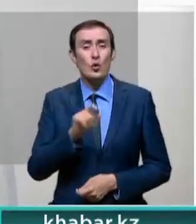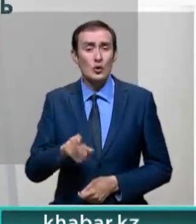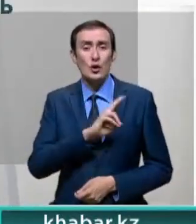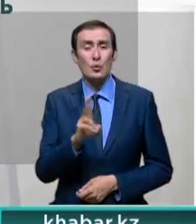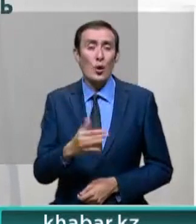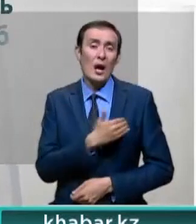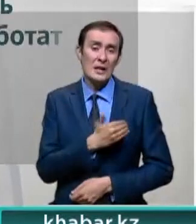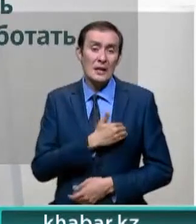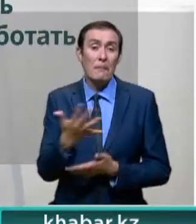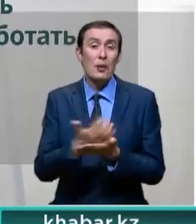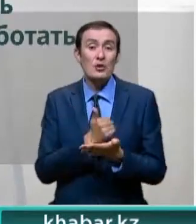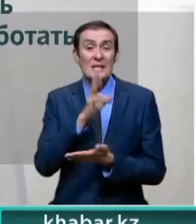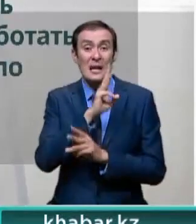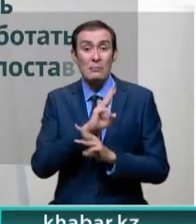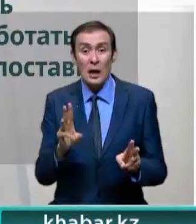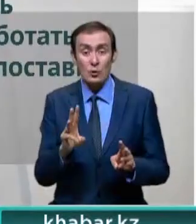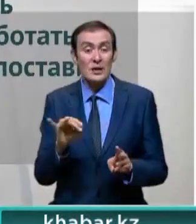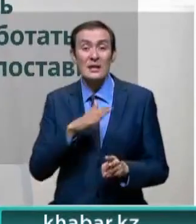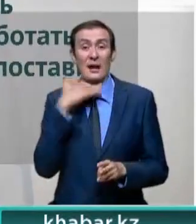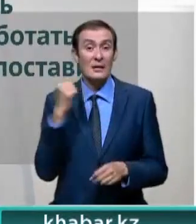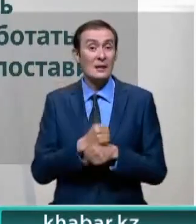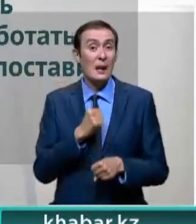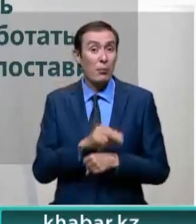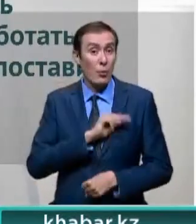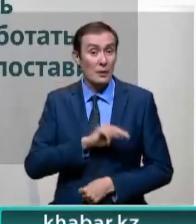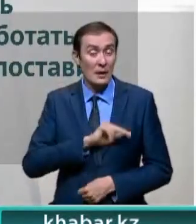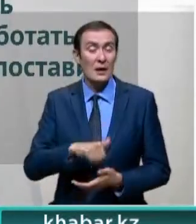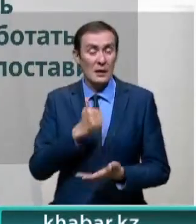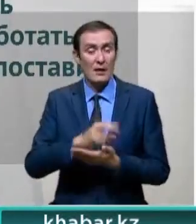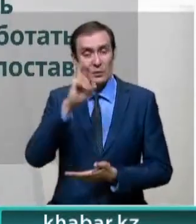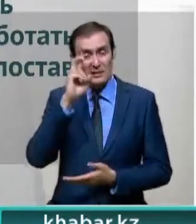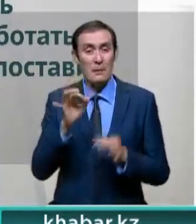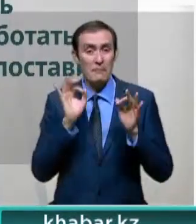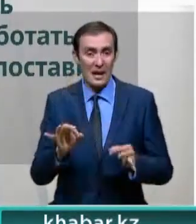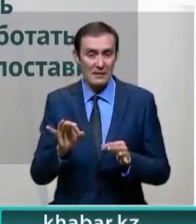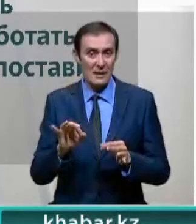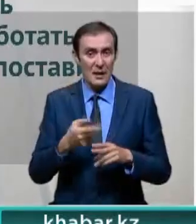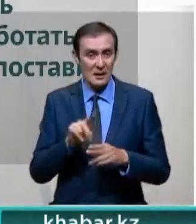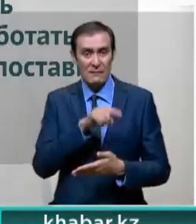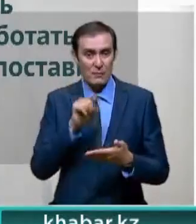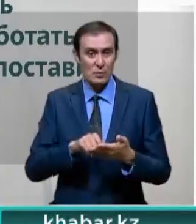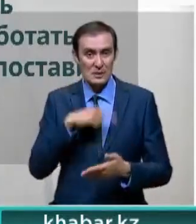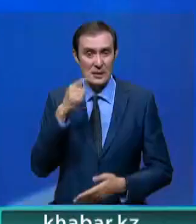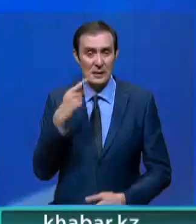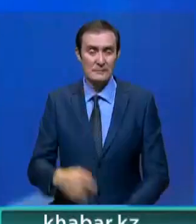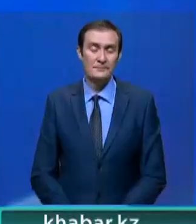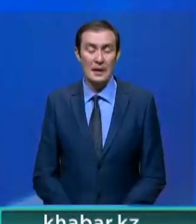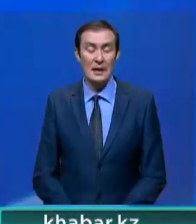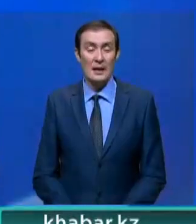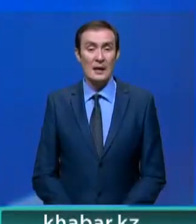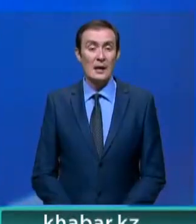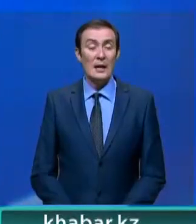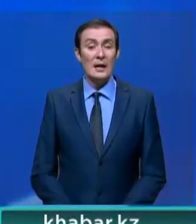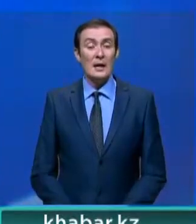которые хотят получать зарплату и не хотят работать. Президент правильно поставил вопрос ребром. На этот раз